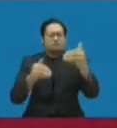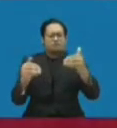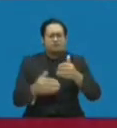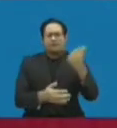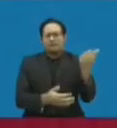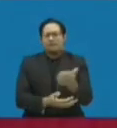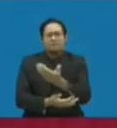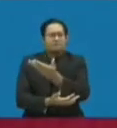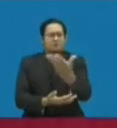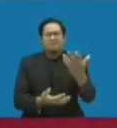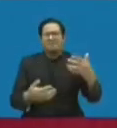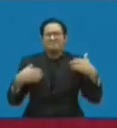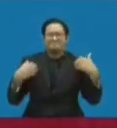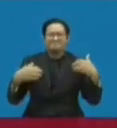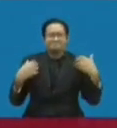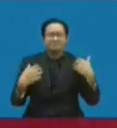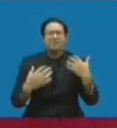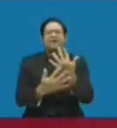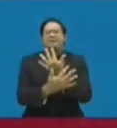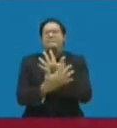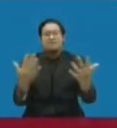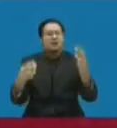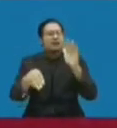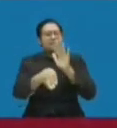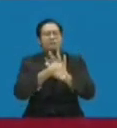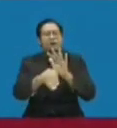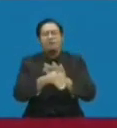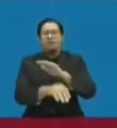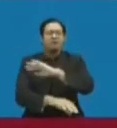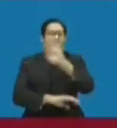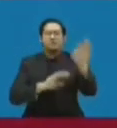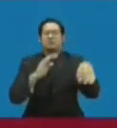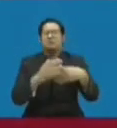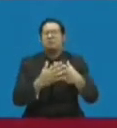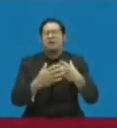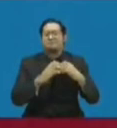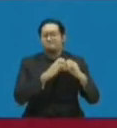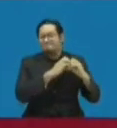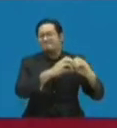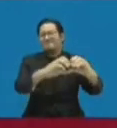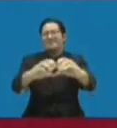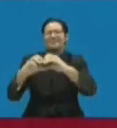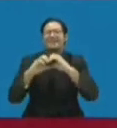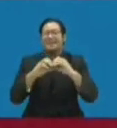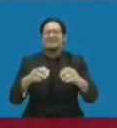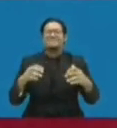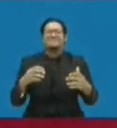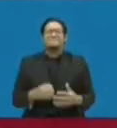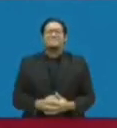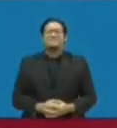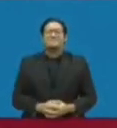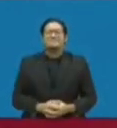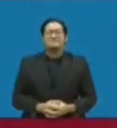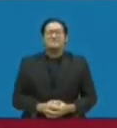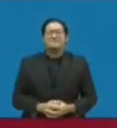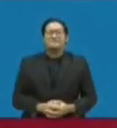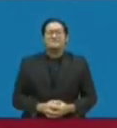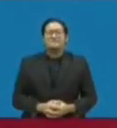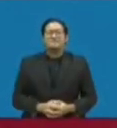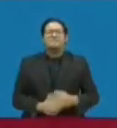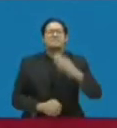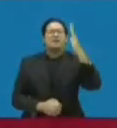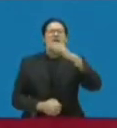dan seluruh masyarakat Papua yang kami cintai Hai di kesempatan ini